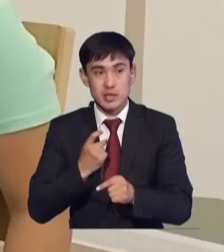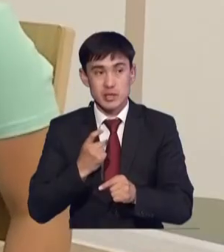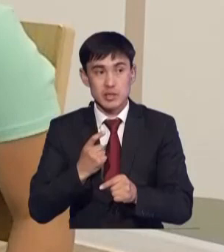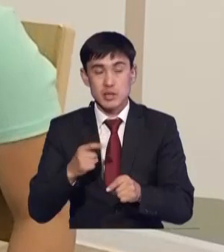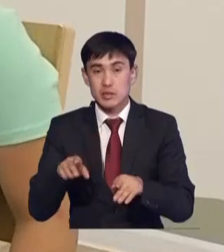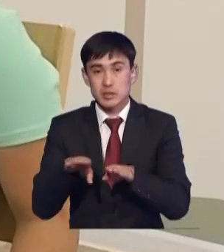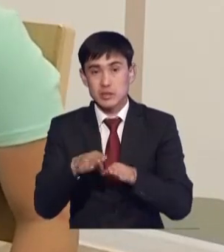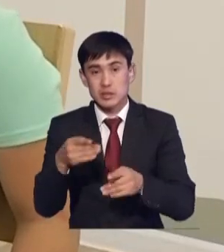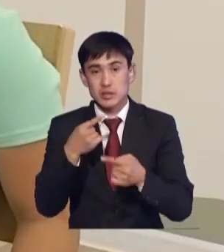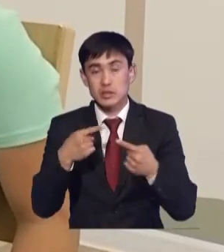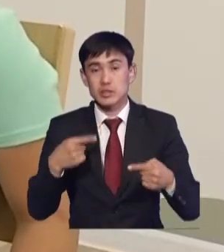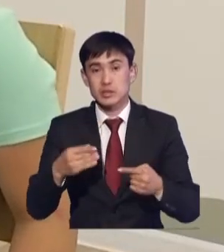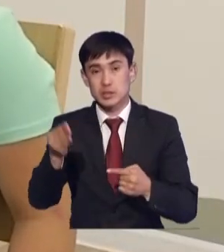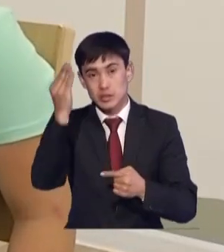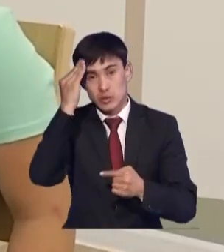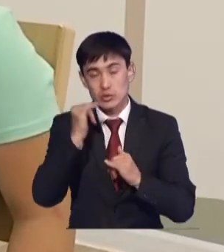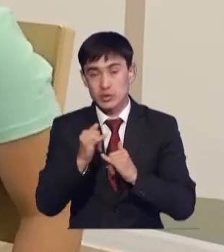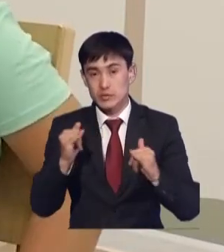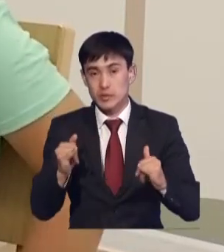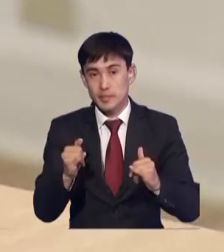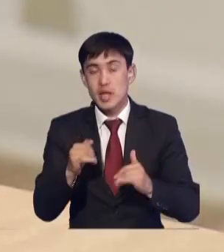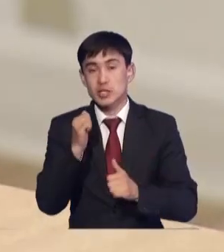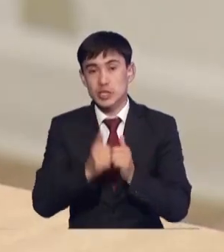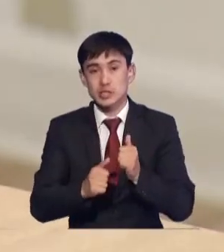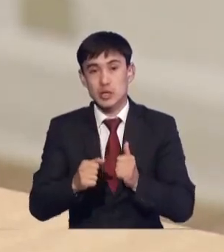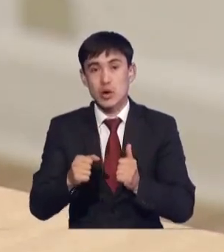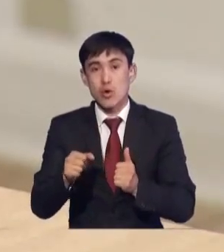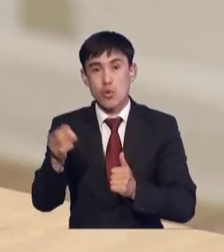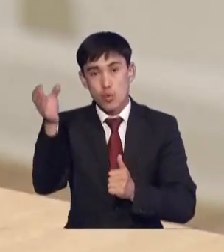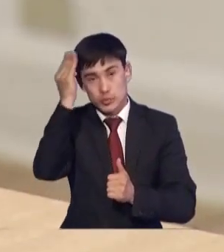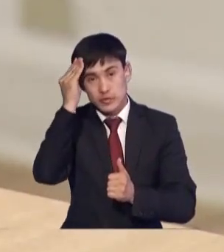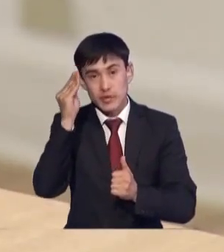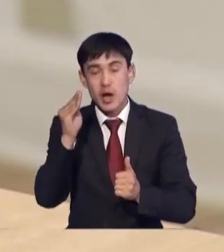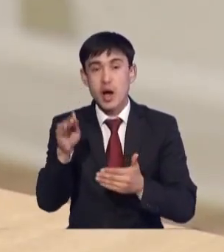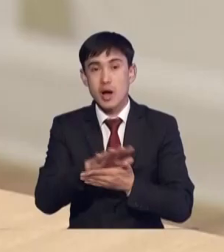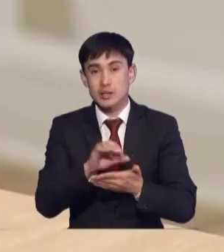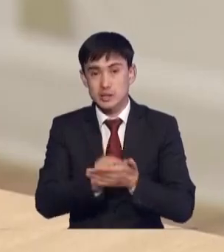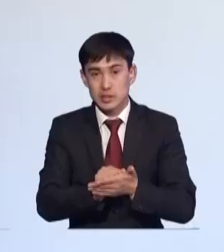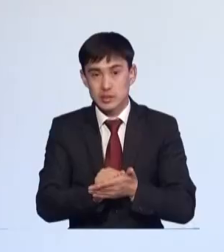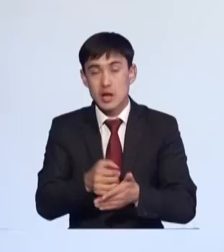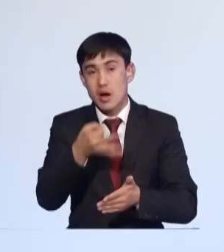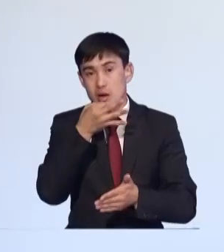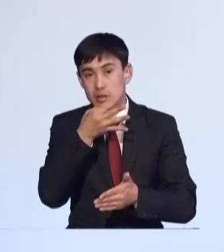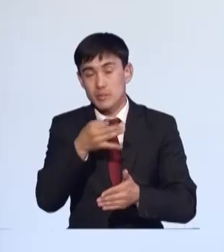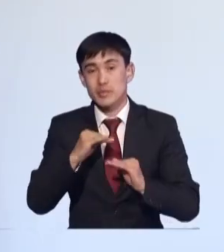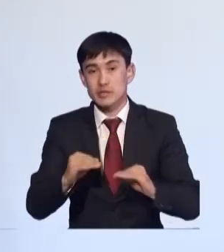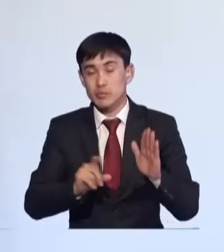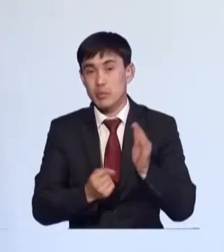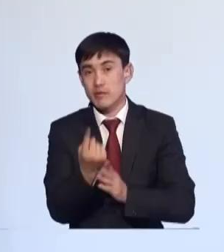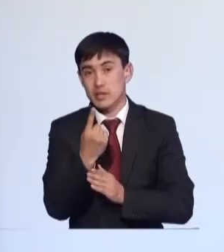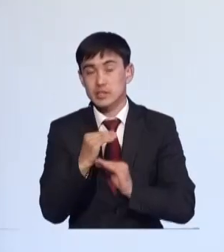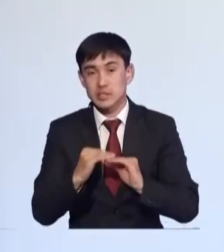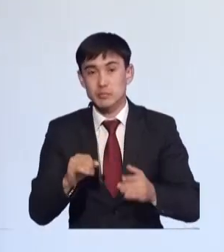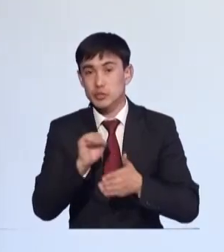неравномерным интеллектуальным развитием часто с умственной отсталостью симптомы появляются в раннем детстве причины у большинства